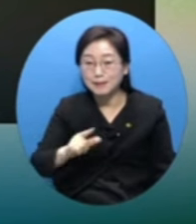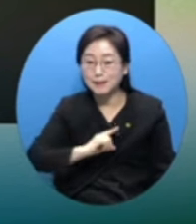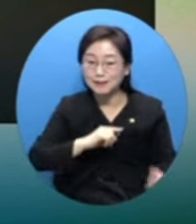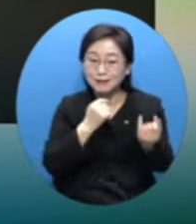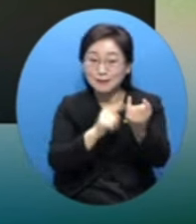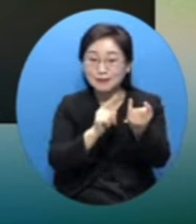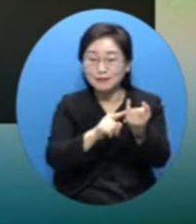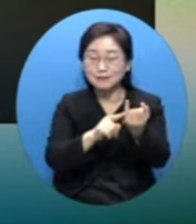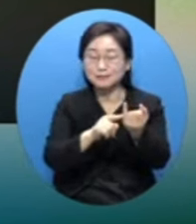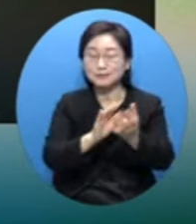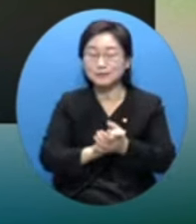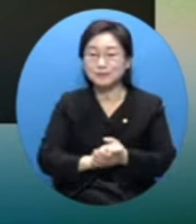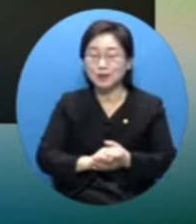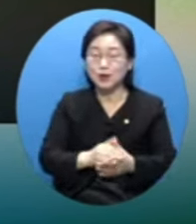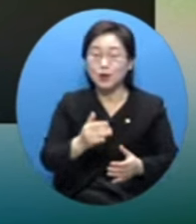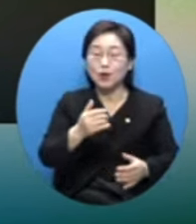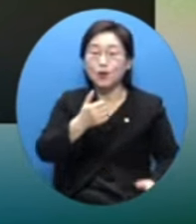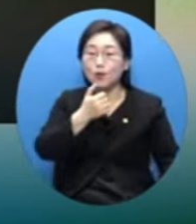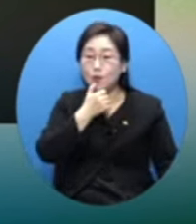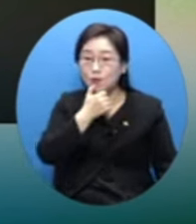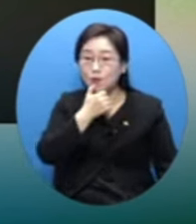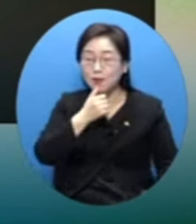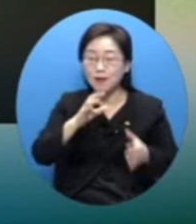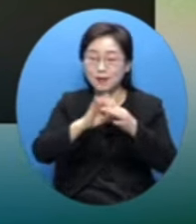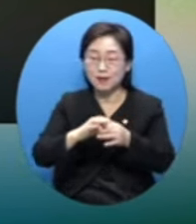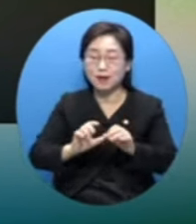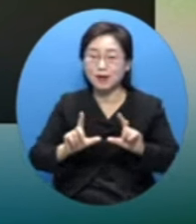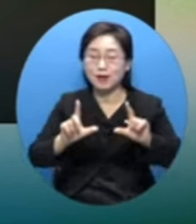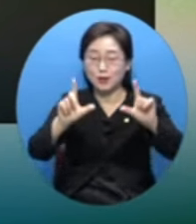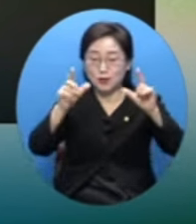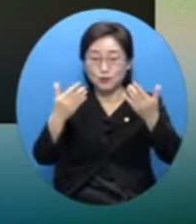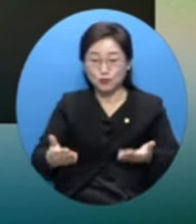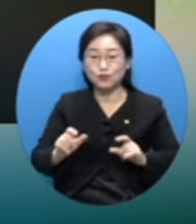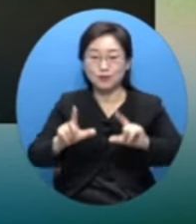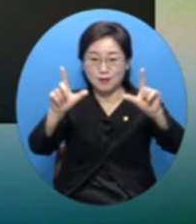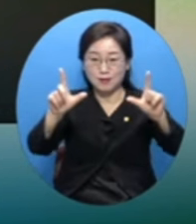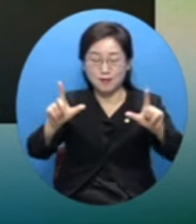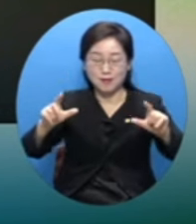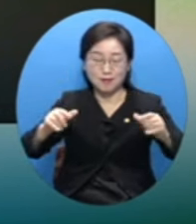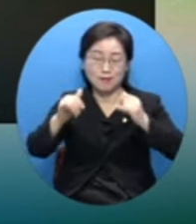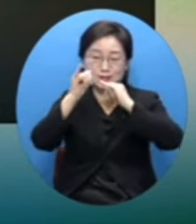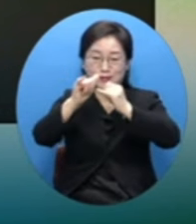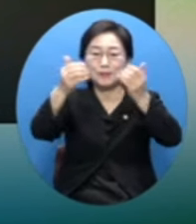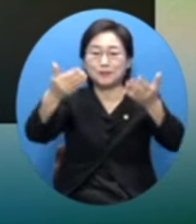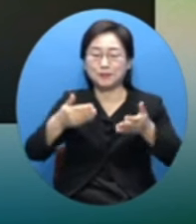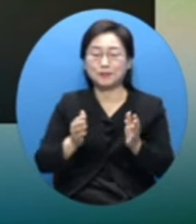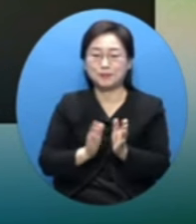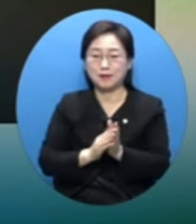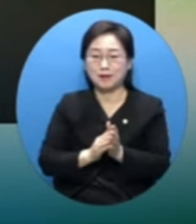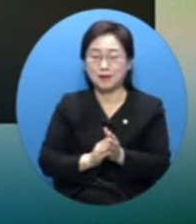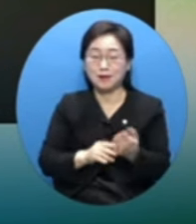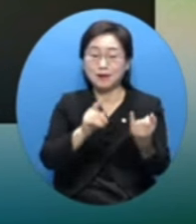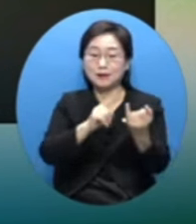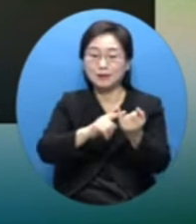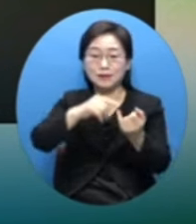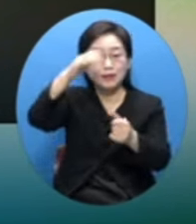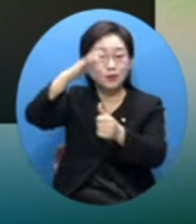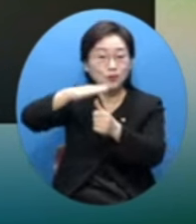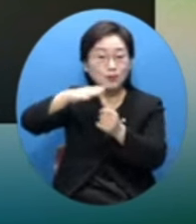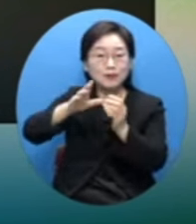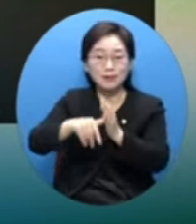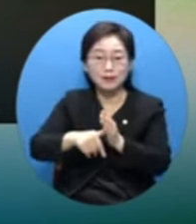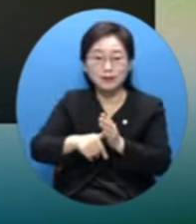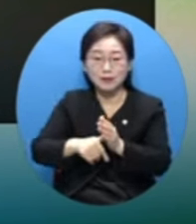이 로마의 휠을 통해서 아카데미 여우주연상도 받게 되었는데 자기가 어렸을 때 유니세프를